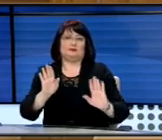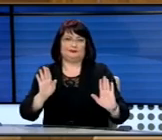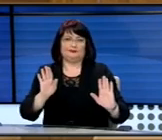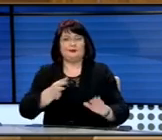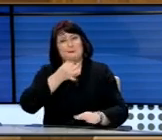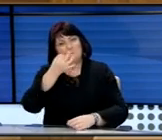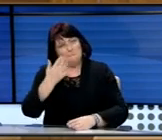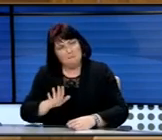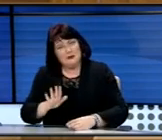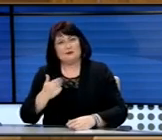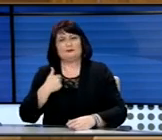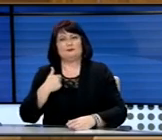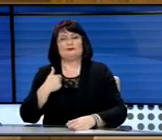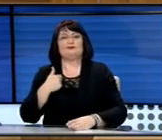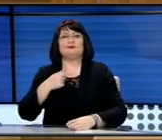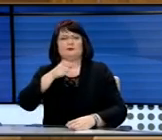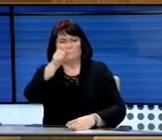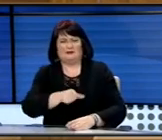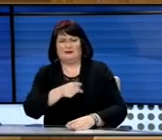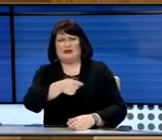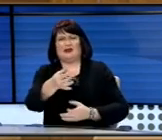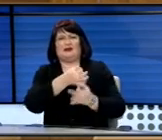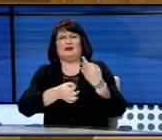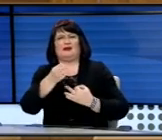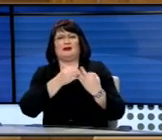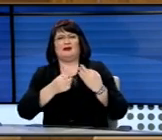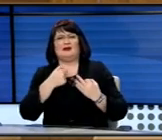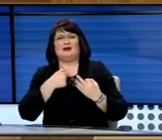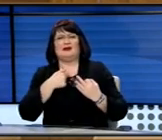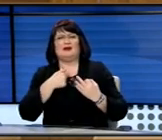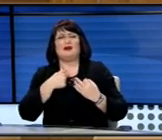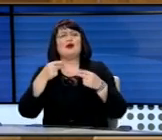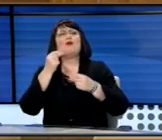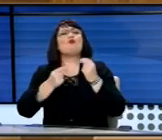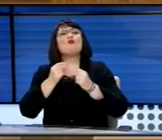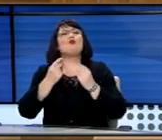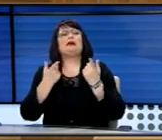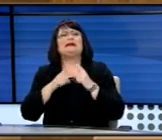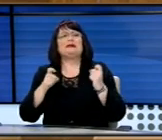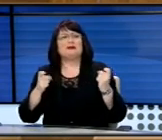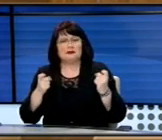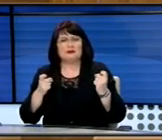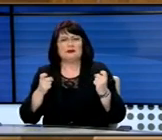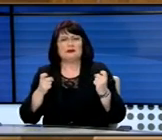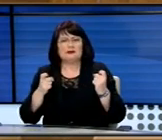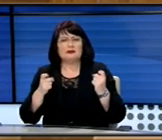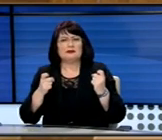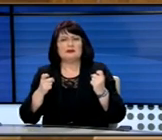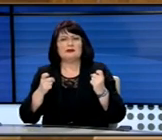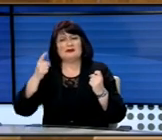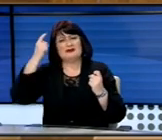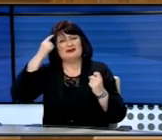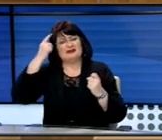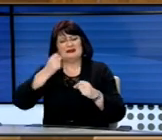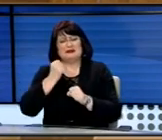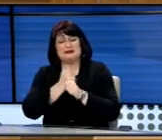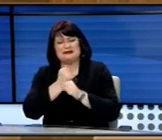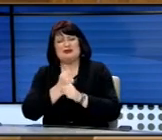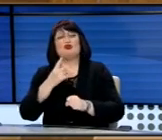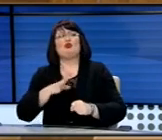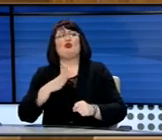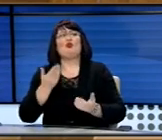σε αντίθεση με εσάς που ισχυριζόσασταν πως το πρόβλημα είναι οι ιδεολειψίες της Τρόικα,